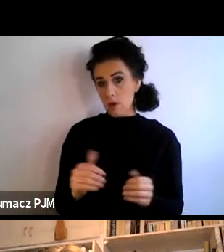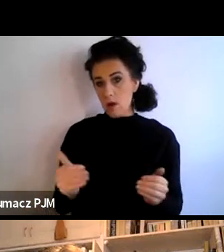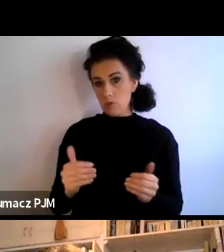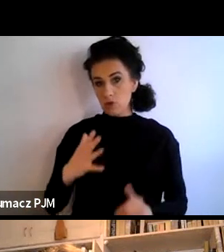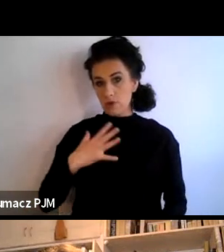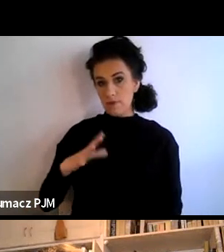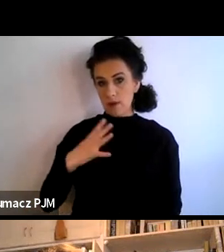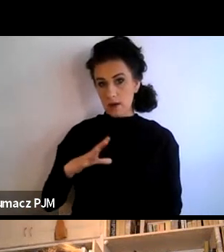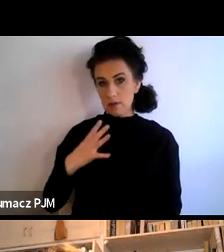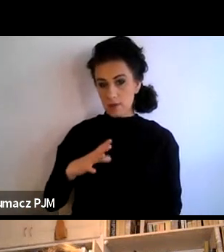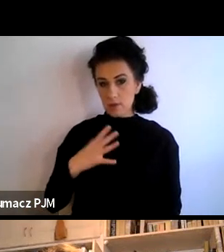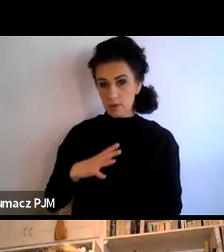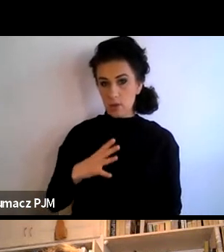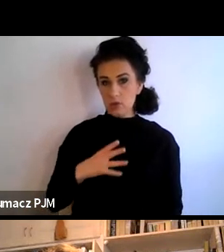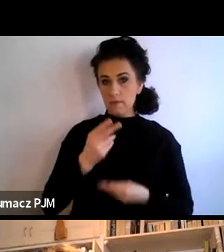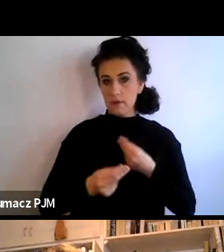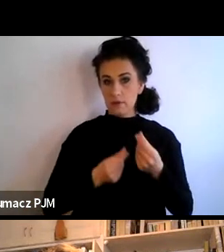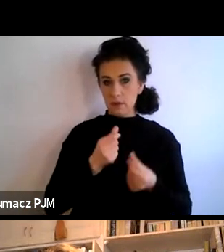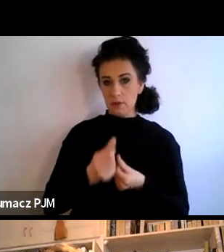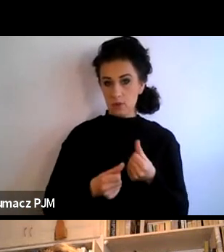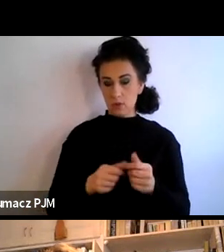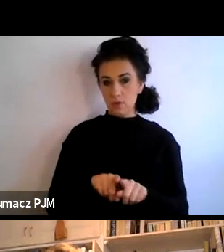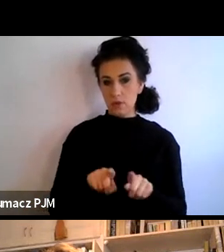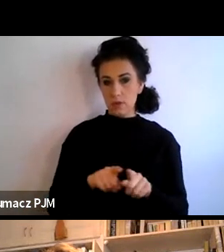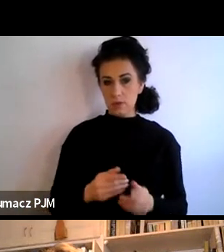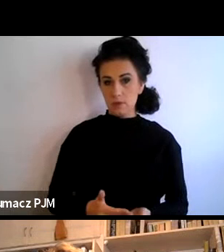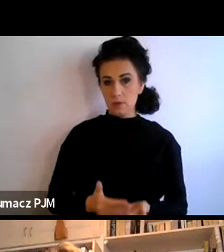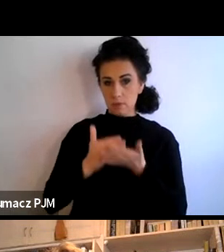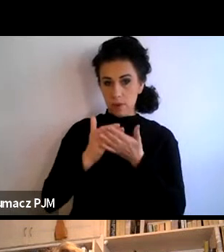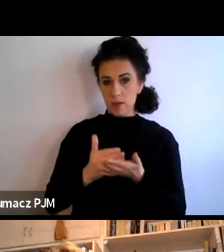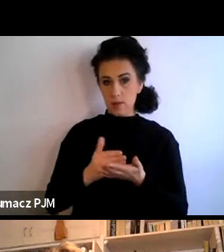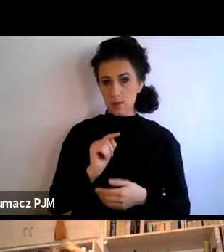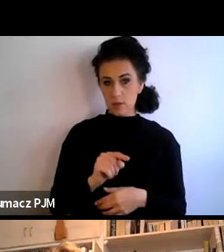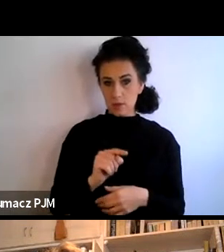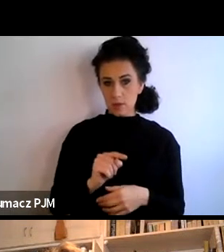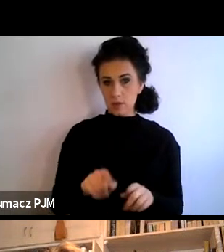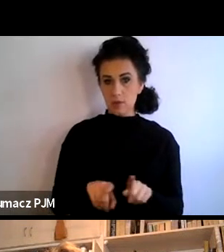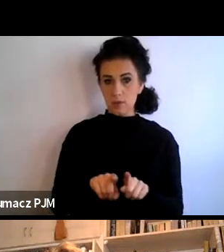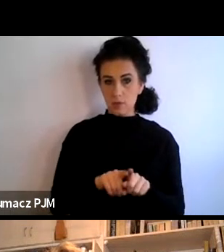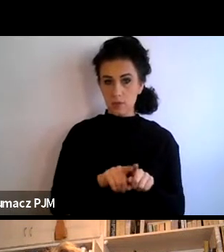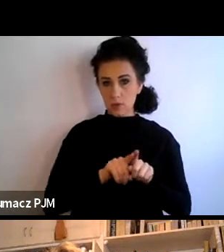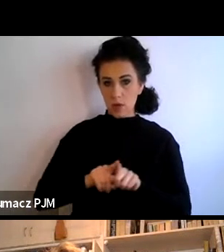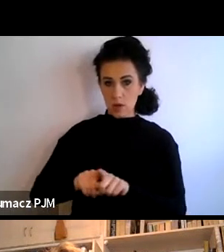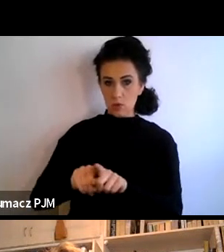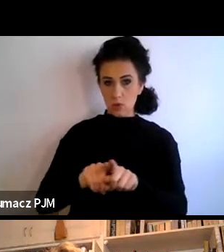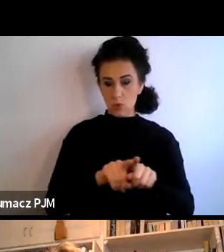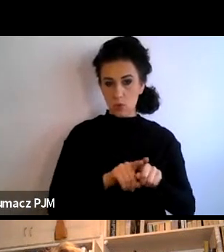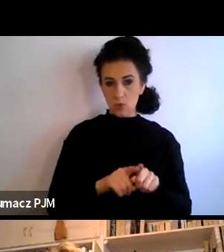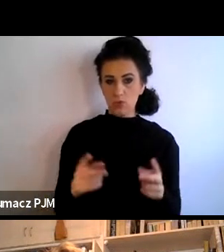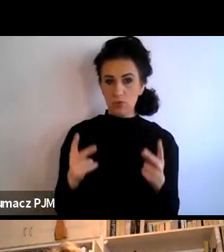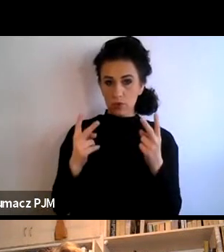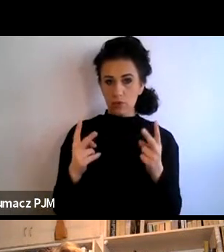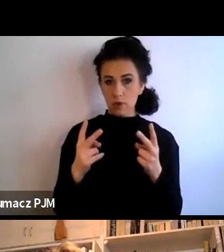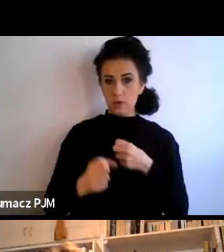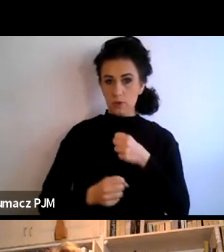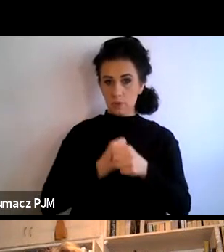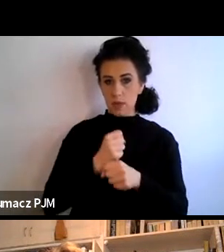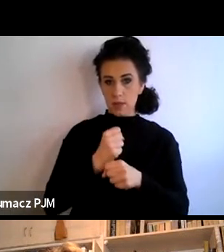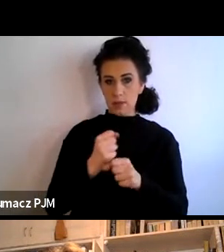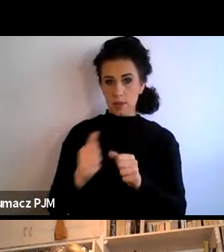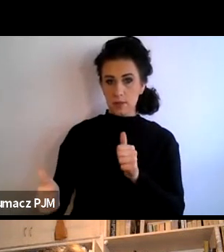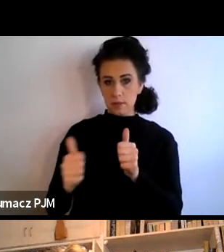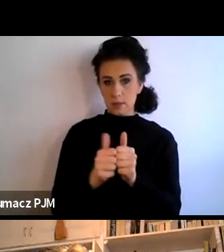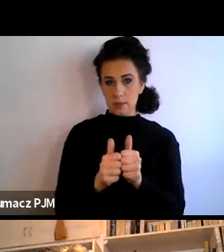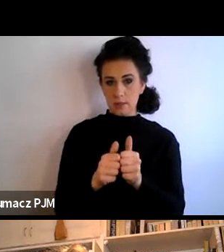no, finansowa takiego wsparcia jest równoważna pracy asystenta,